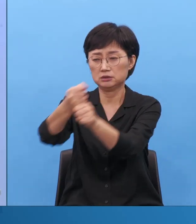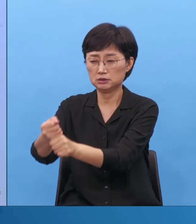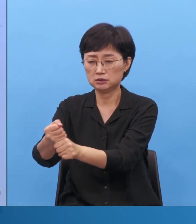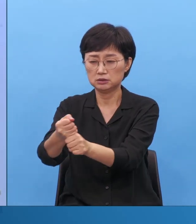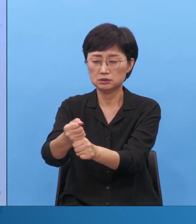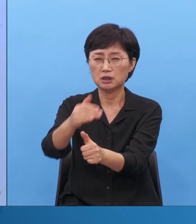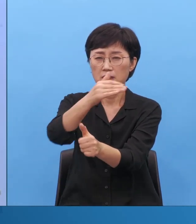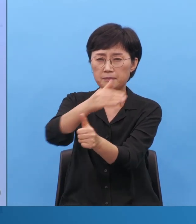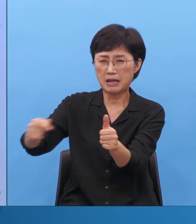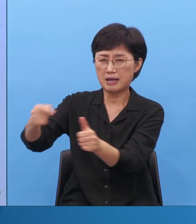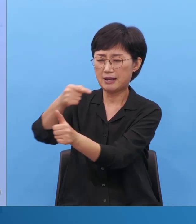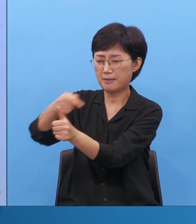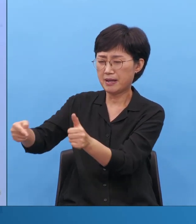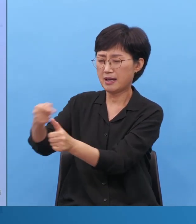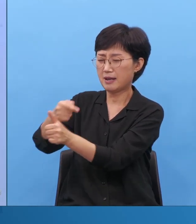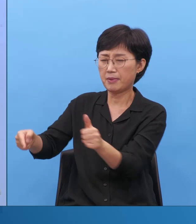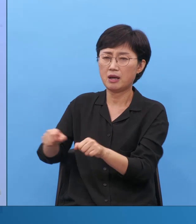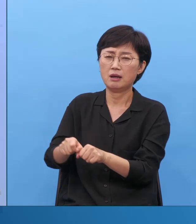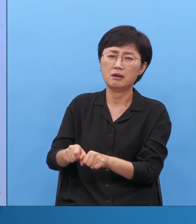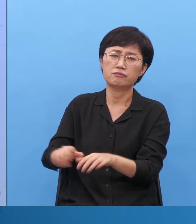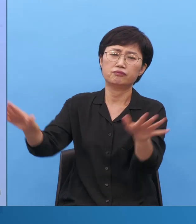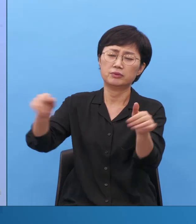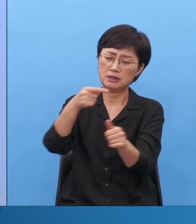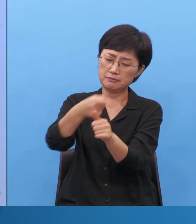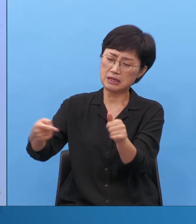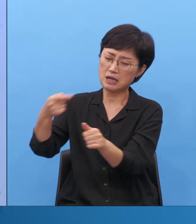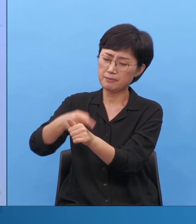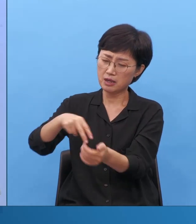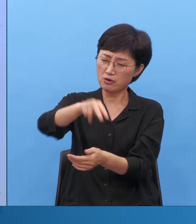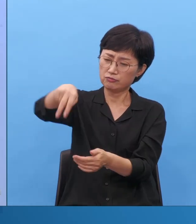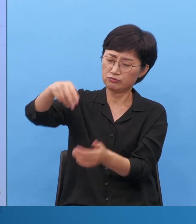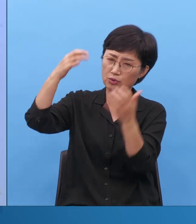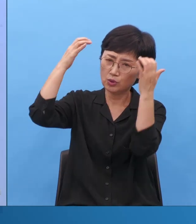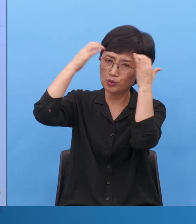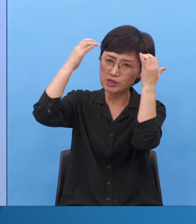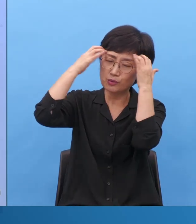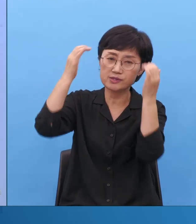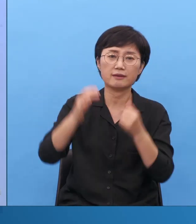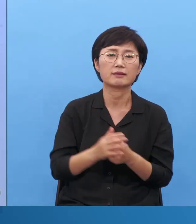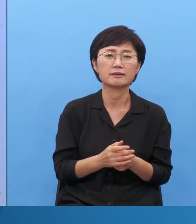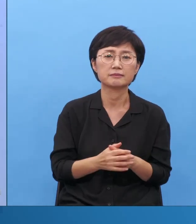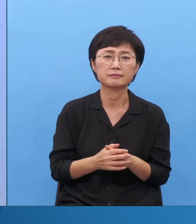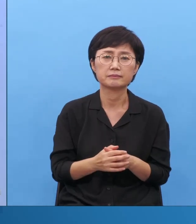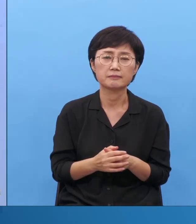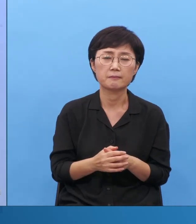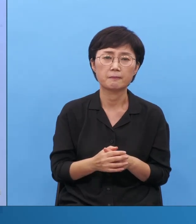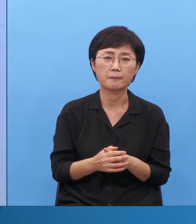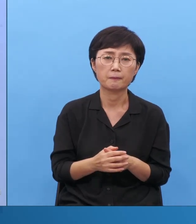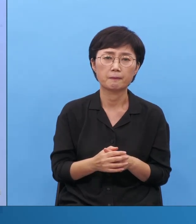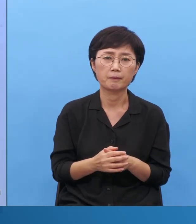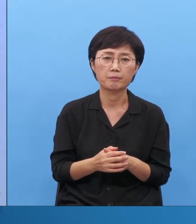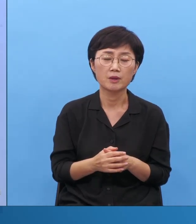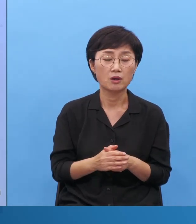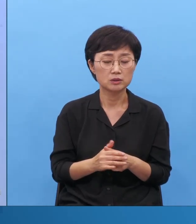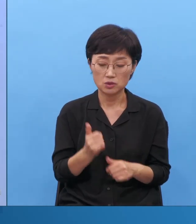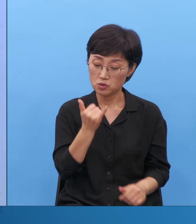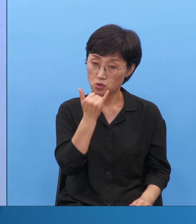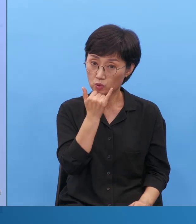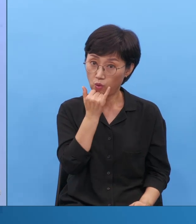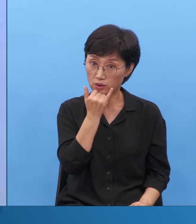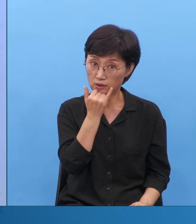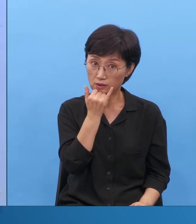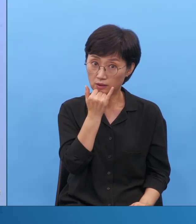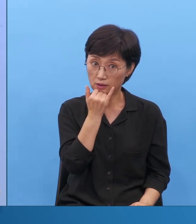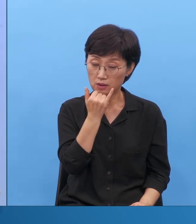about the history of the Jews. We see that their 흩어졌어요. posterity were completely. 심지어는요. 어떤 독일 사람은